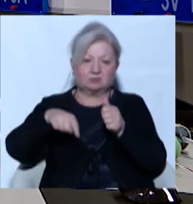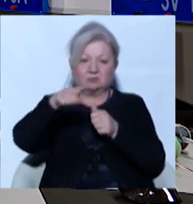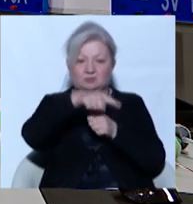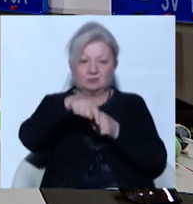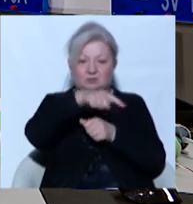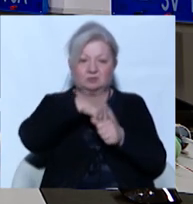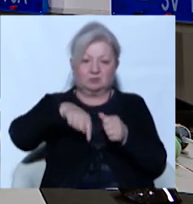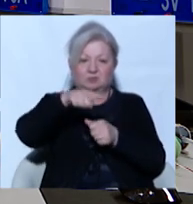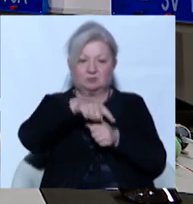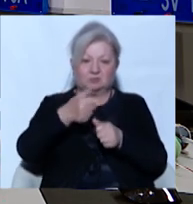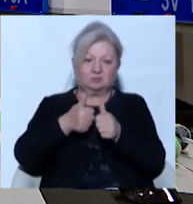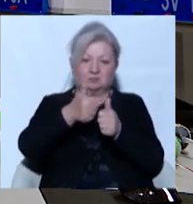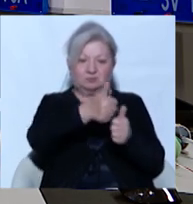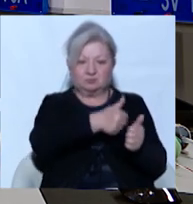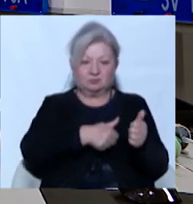ისევ ამ პრინციპს ემყარება.